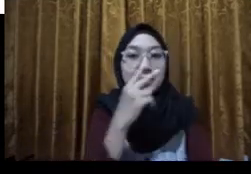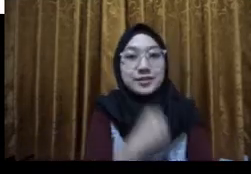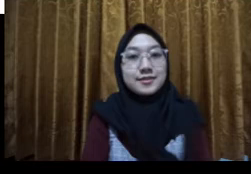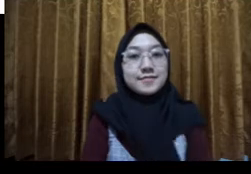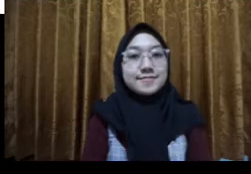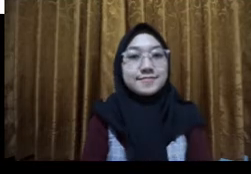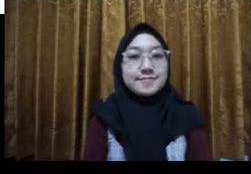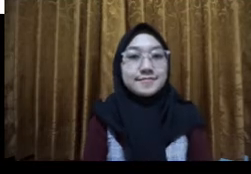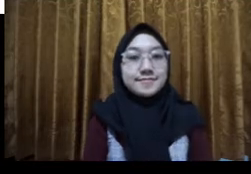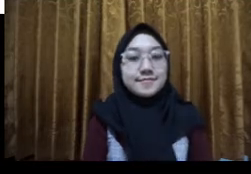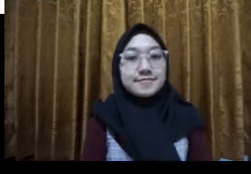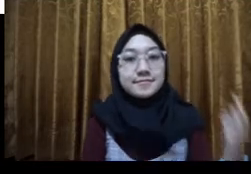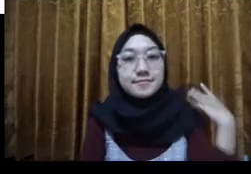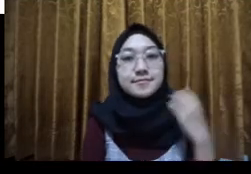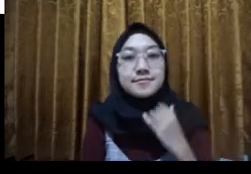Jadi